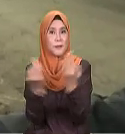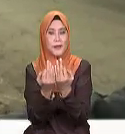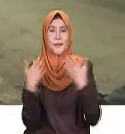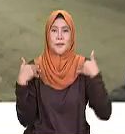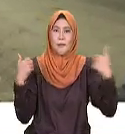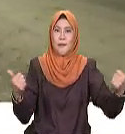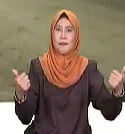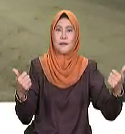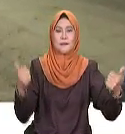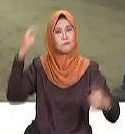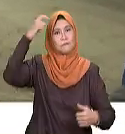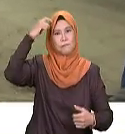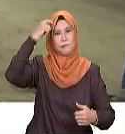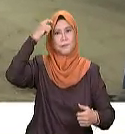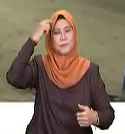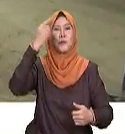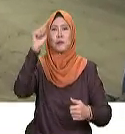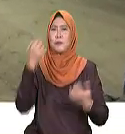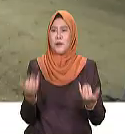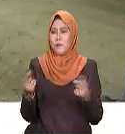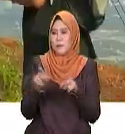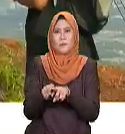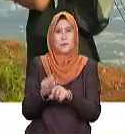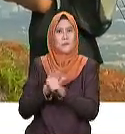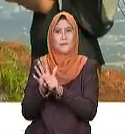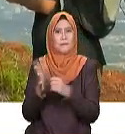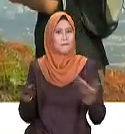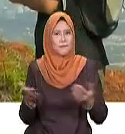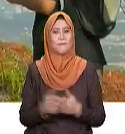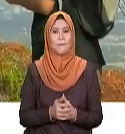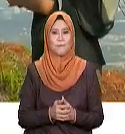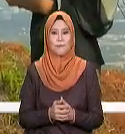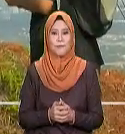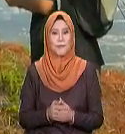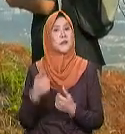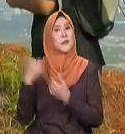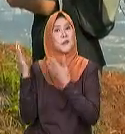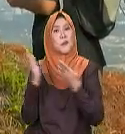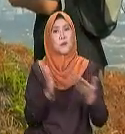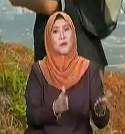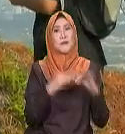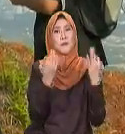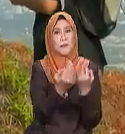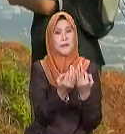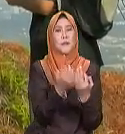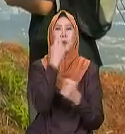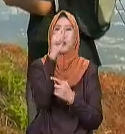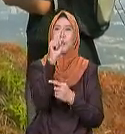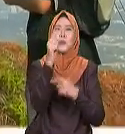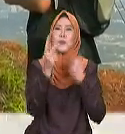badan dan minda lah masa pandemik ni lah. Bawa ni bukan untuk apa saja, untuk